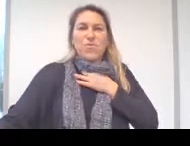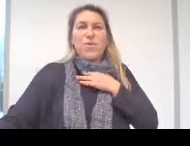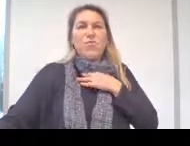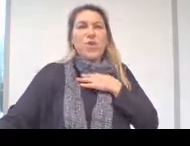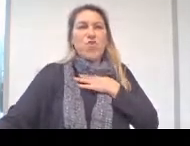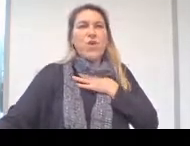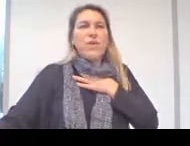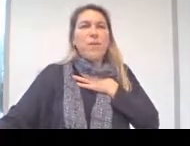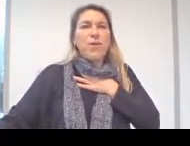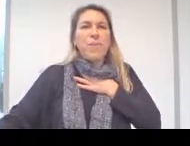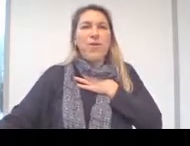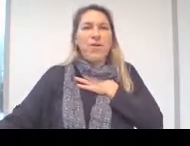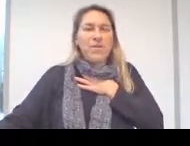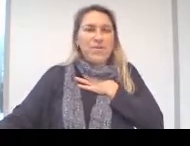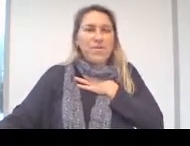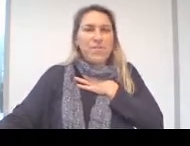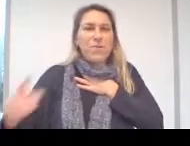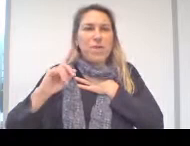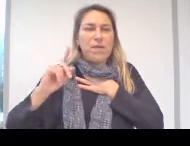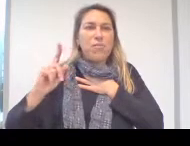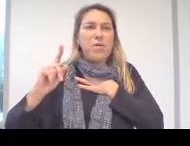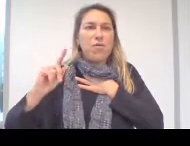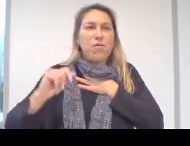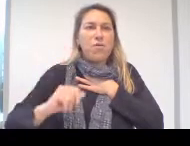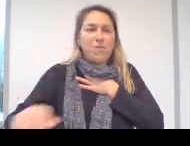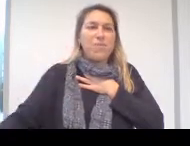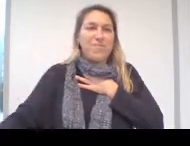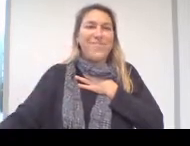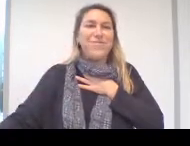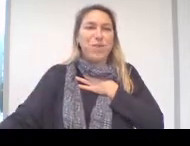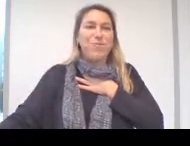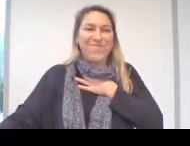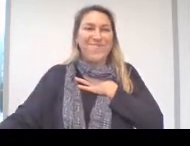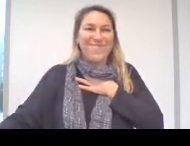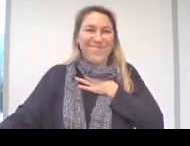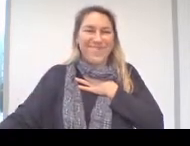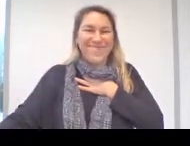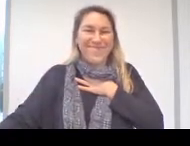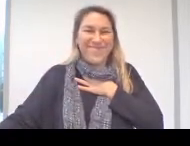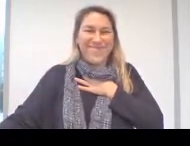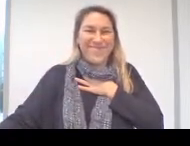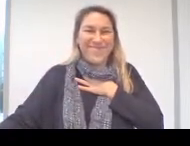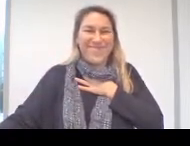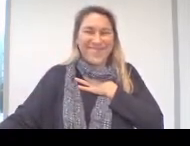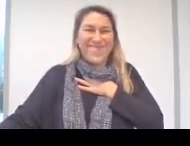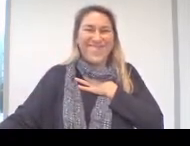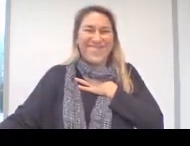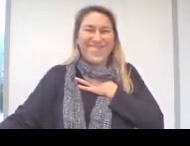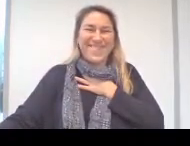On va vous présenter. Donc c'est Julie qui va prendre la parole. Peut-être mettre le micro. Je vais vous présenter un petit peu les valeurs